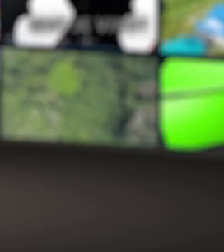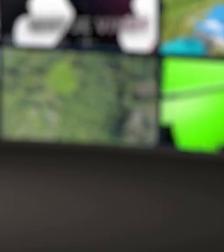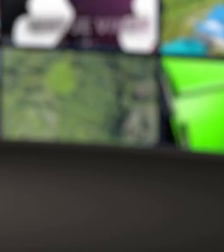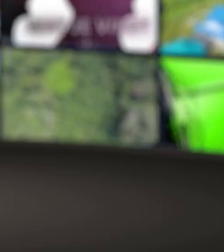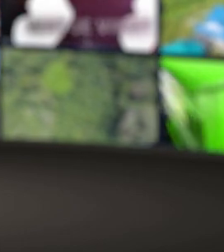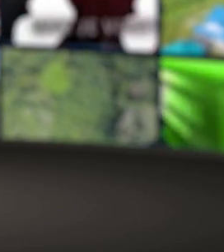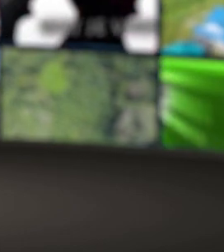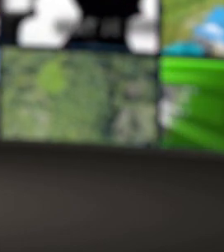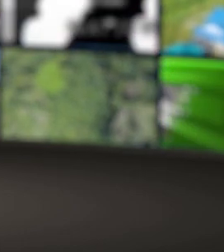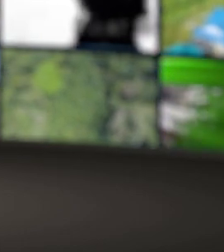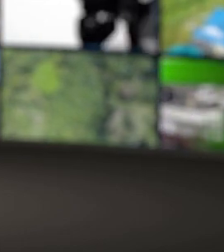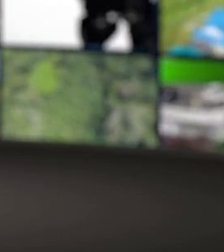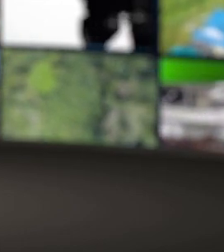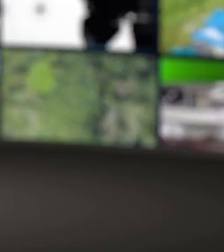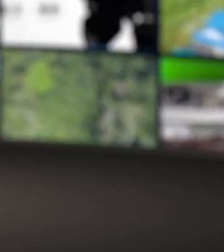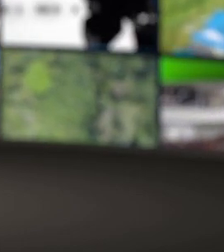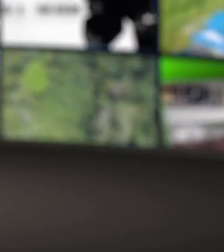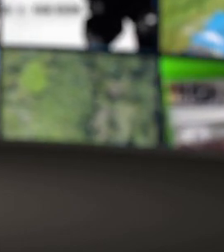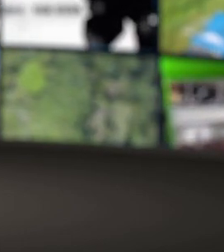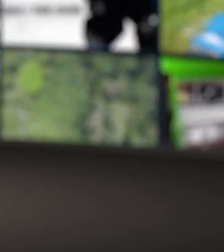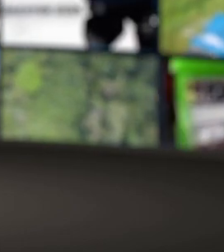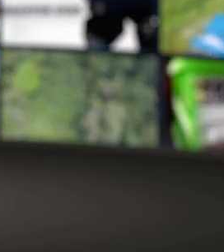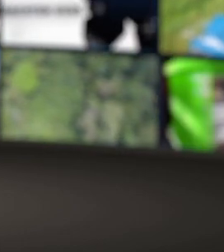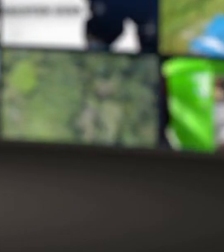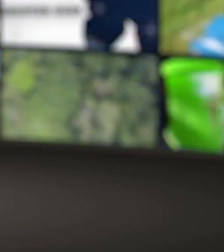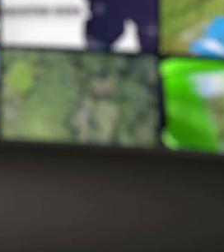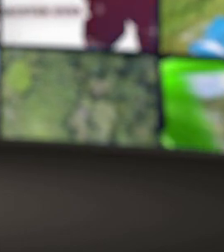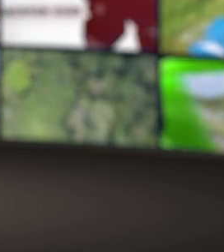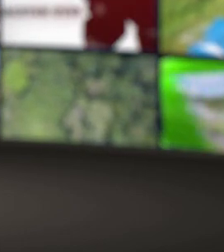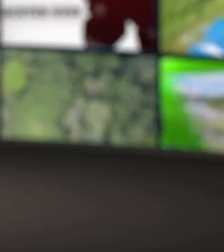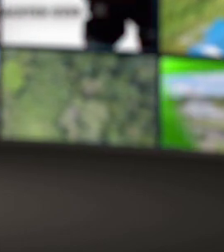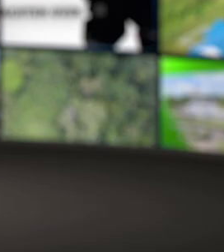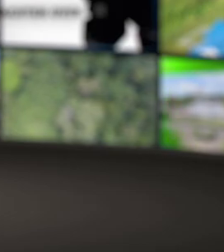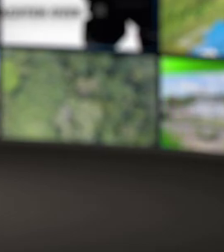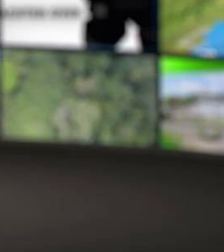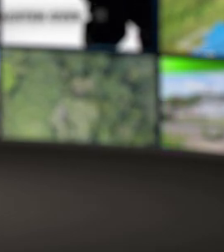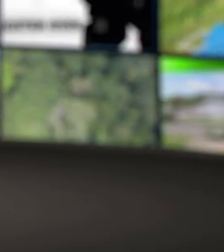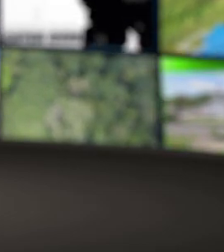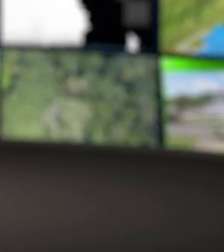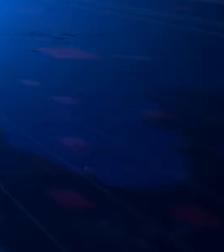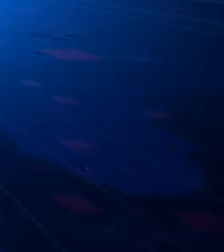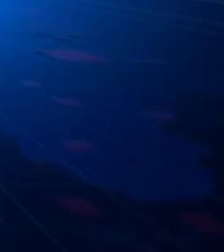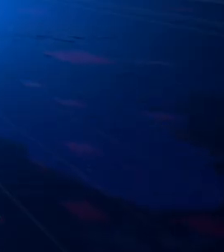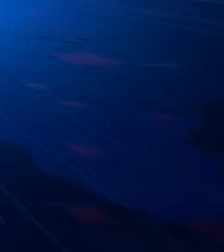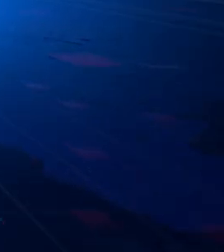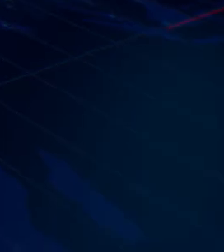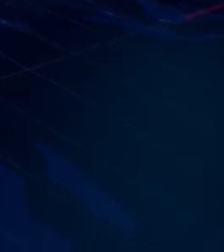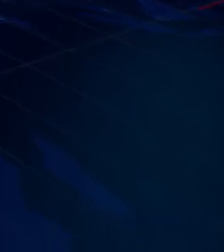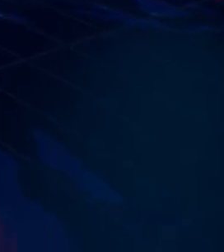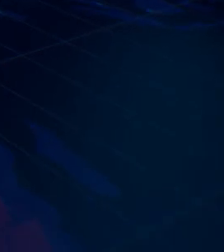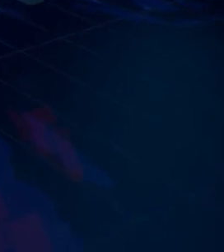tijde en draag altijd uw mond- en neusbedekking. Bedankt voor uw aandacht. Goedenavond.